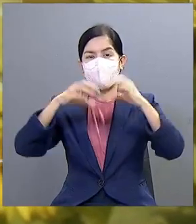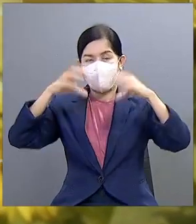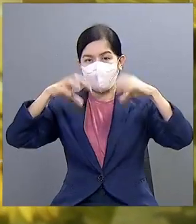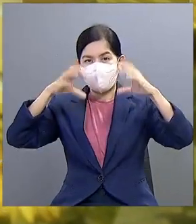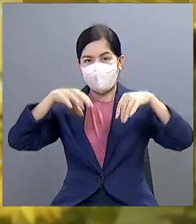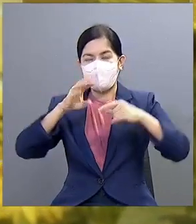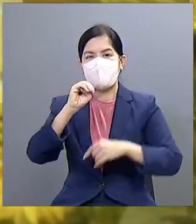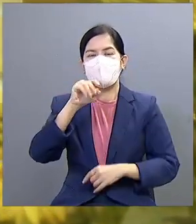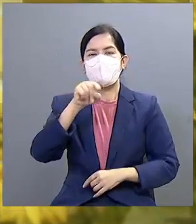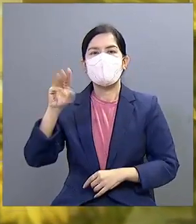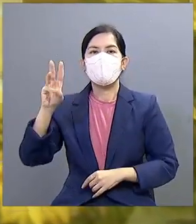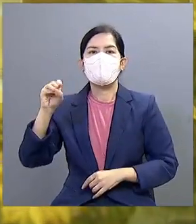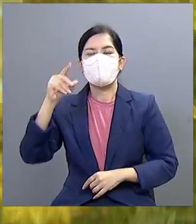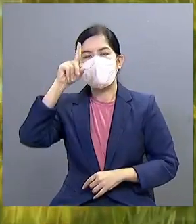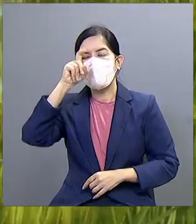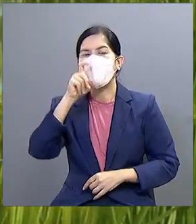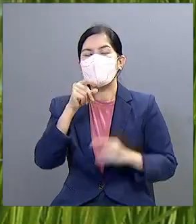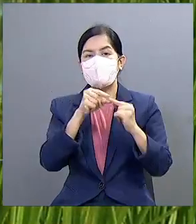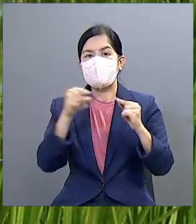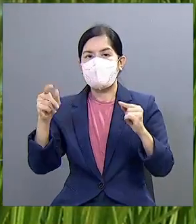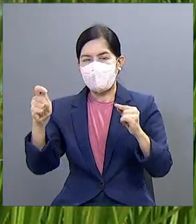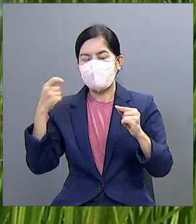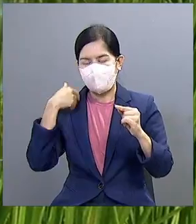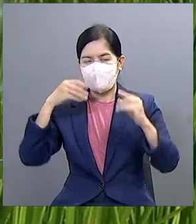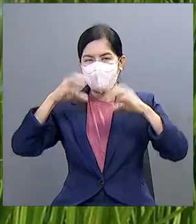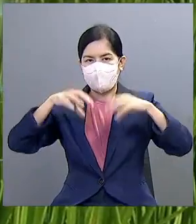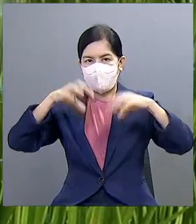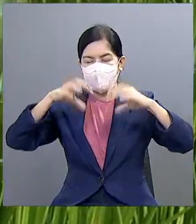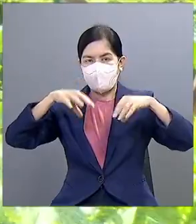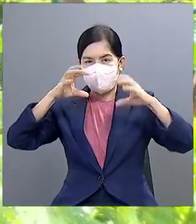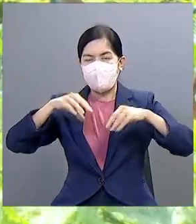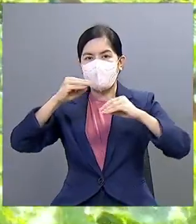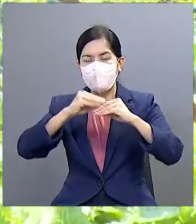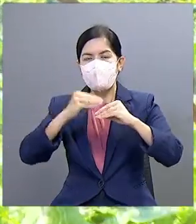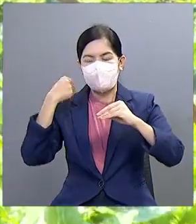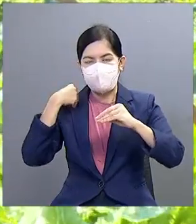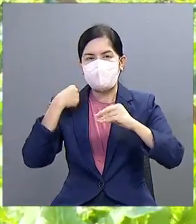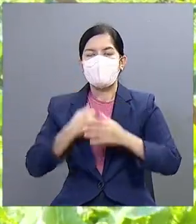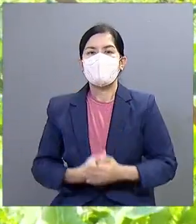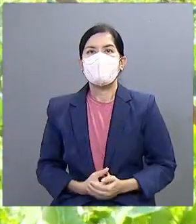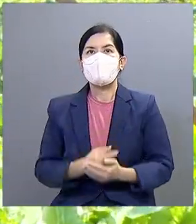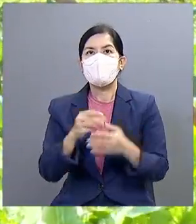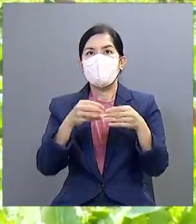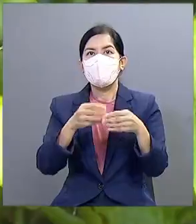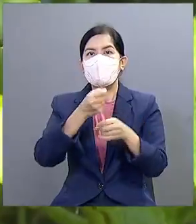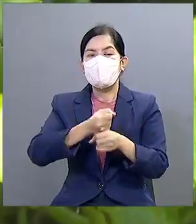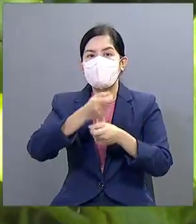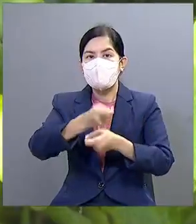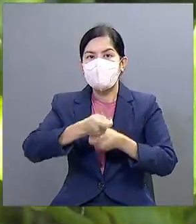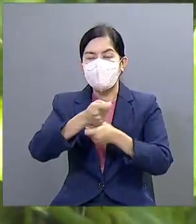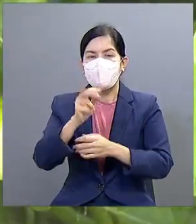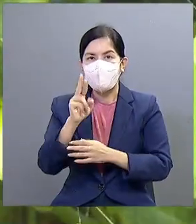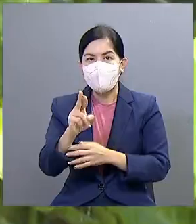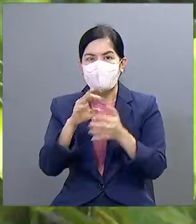ในช่วงวันเสาร์ถึงวันอังคารนี้จะมีฝนเพิ่มมากขึ้นกับมีฝนตกหนักถึงหนักมากบางแห่งเกษตรกรควรระวังการระบาดของโรคพืชที่เกิดจากเ